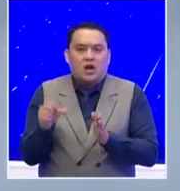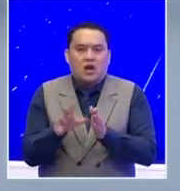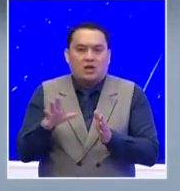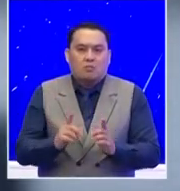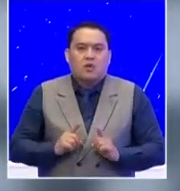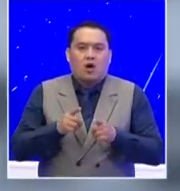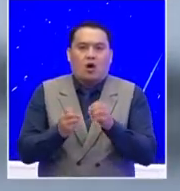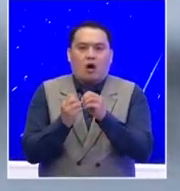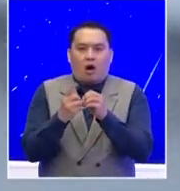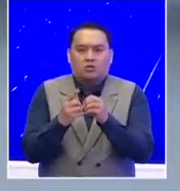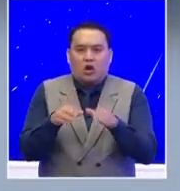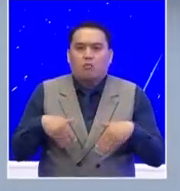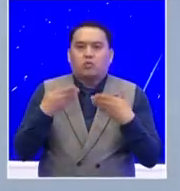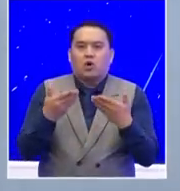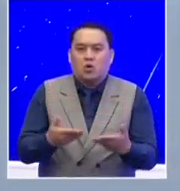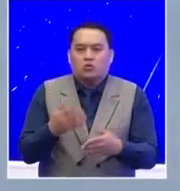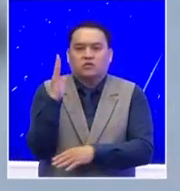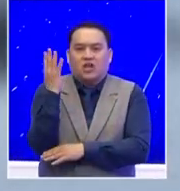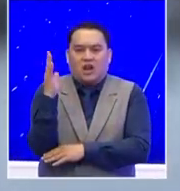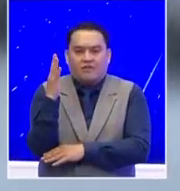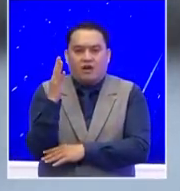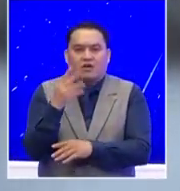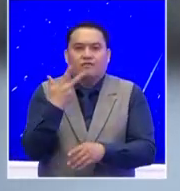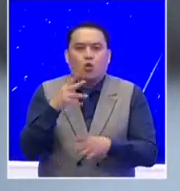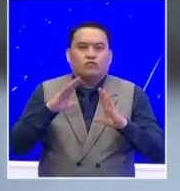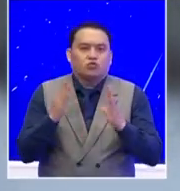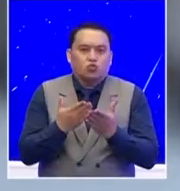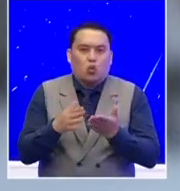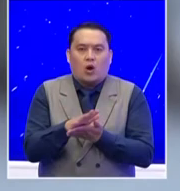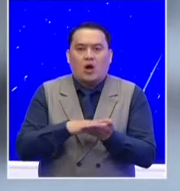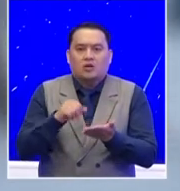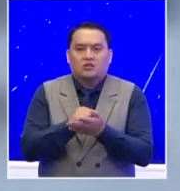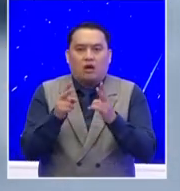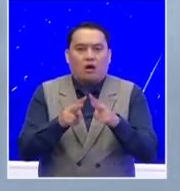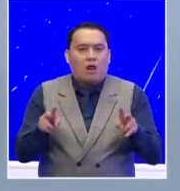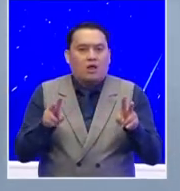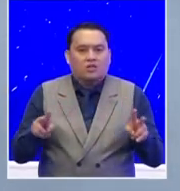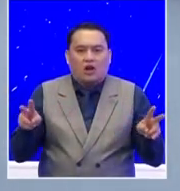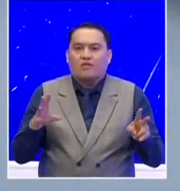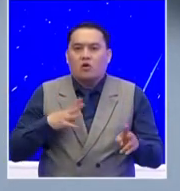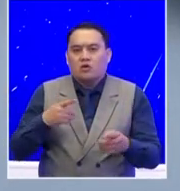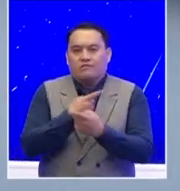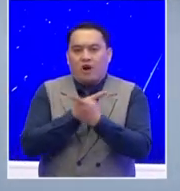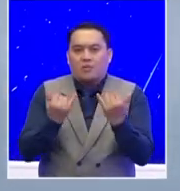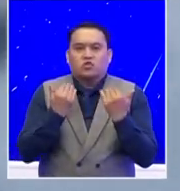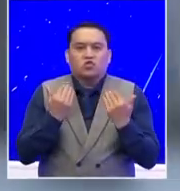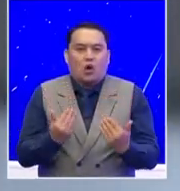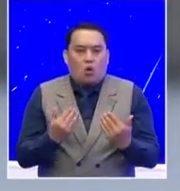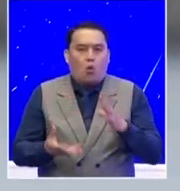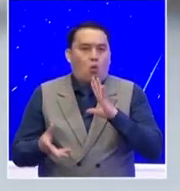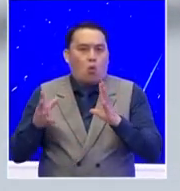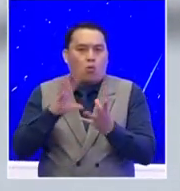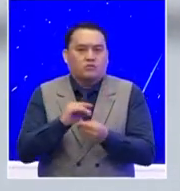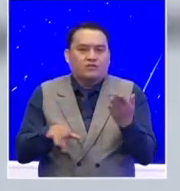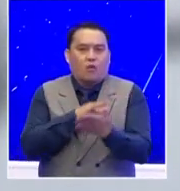нам поступило 11 обращений по срыву деревьев. В трех случаях были повреждены линии электропередачи. Информация сейчас по общей